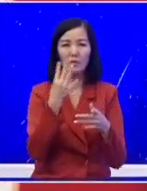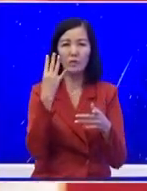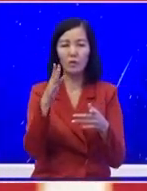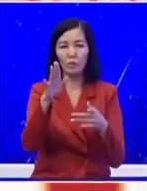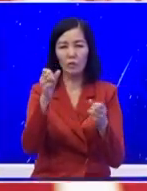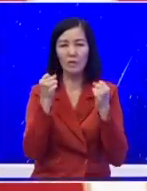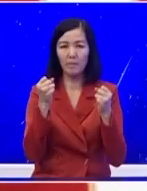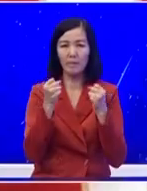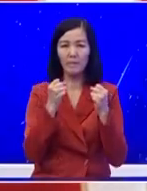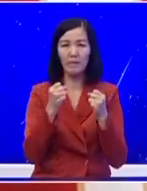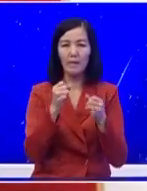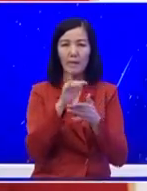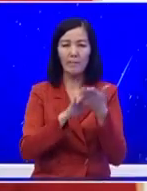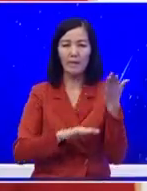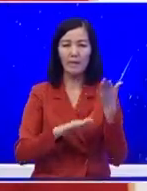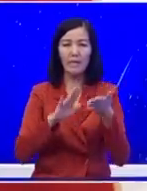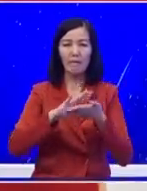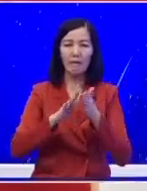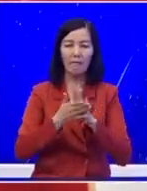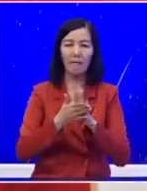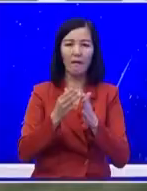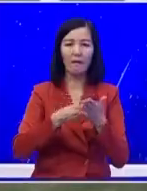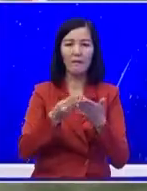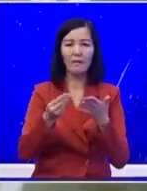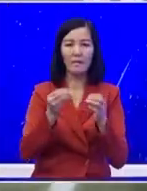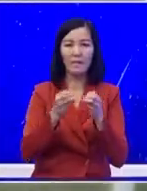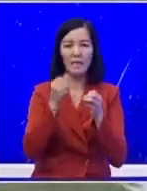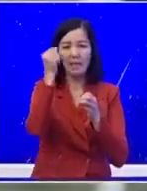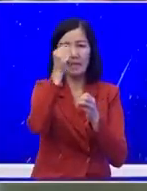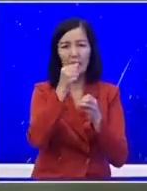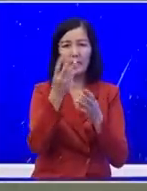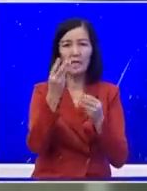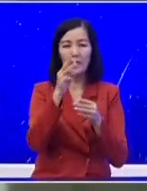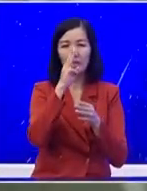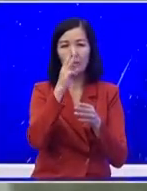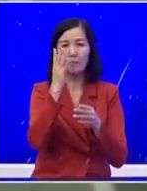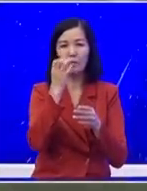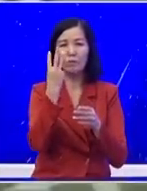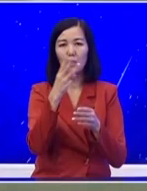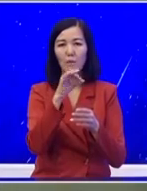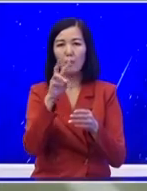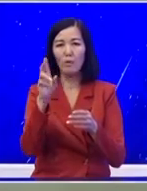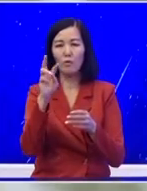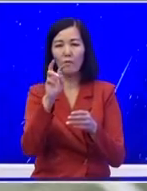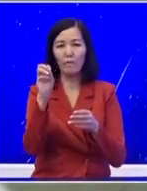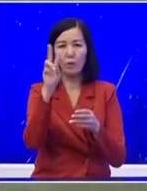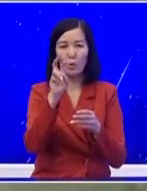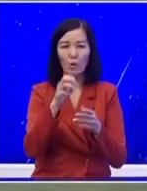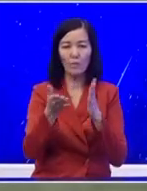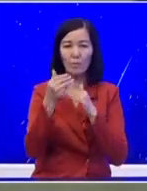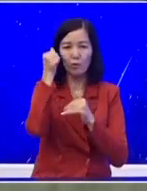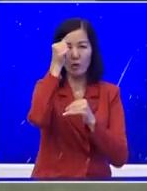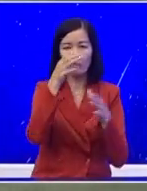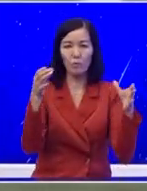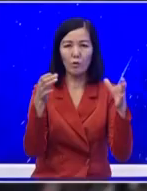24-летний спортсмен продлил контракт с командой Канзас-Сити на 10 лет и заработает 503 миллиона долларов. Напомним, в прошлом году